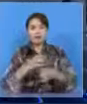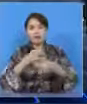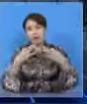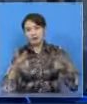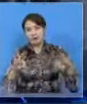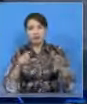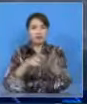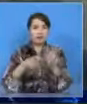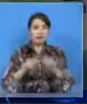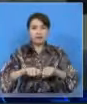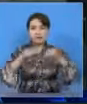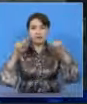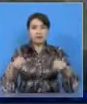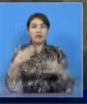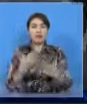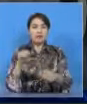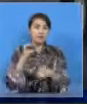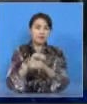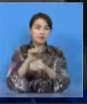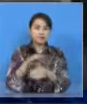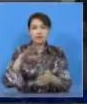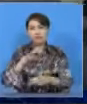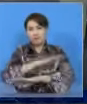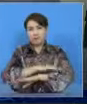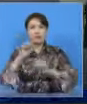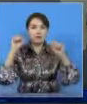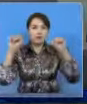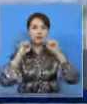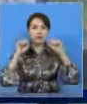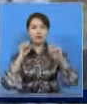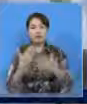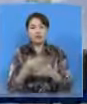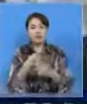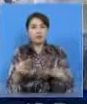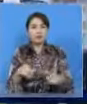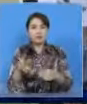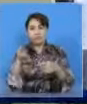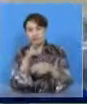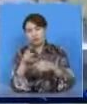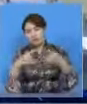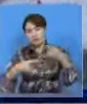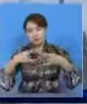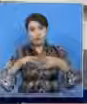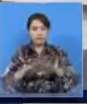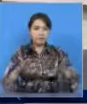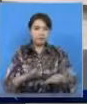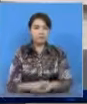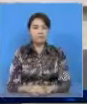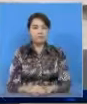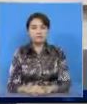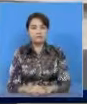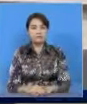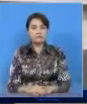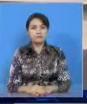просторных кабинетов, здесь открыли кабинеты для дополнительных уроков, спортзал, актовый зал и даже телестудию для ребят.